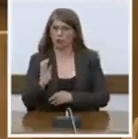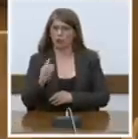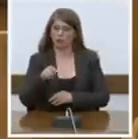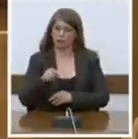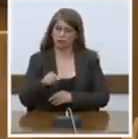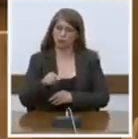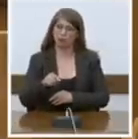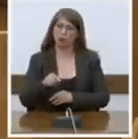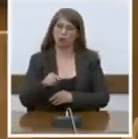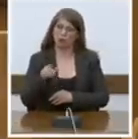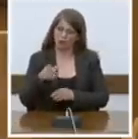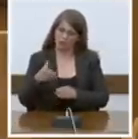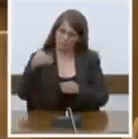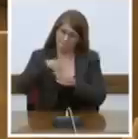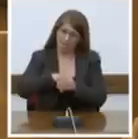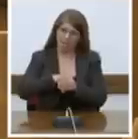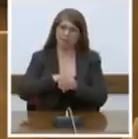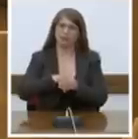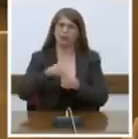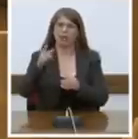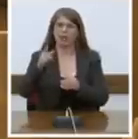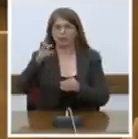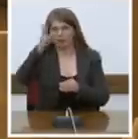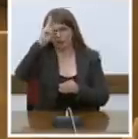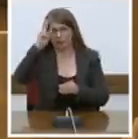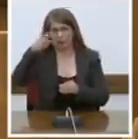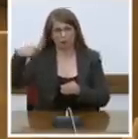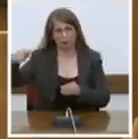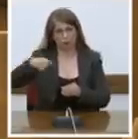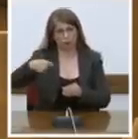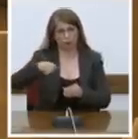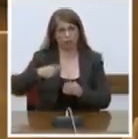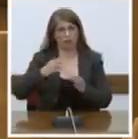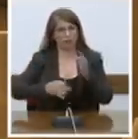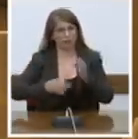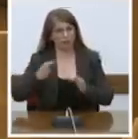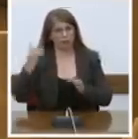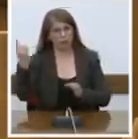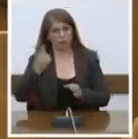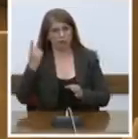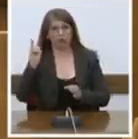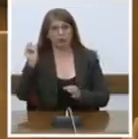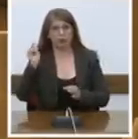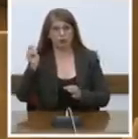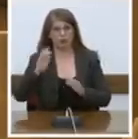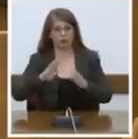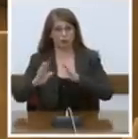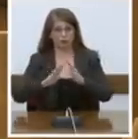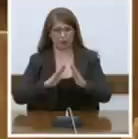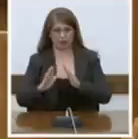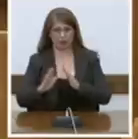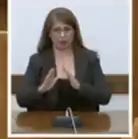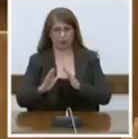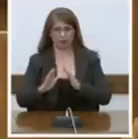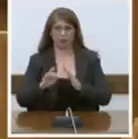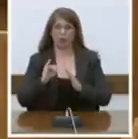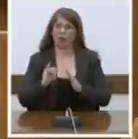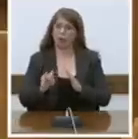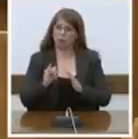γερμανικών οφειλών. Θα μιλήσουμε για το περιβάλλον και την πολιτική προστασία που